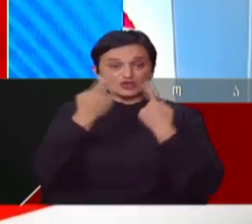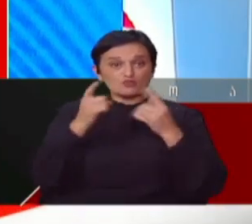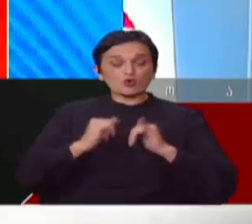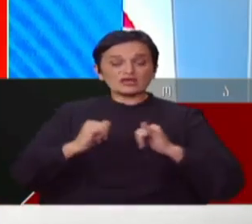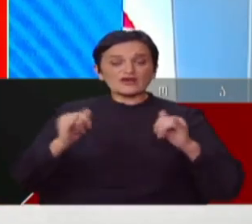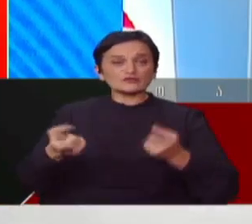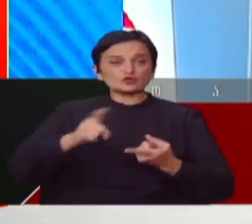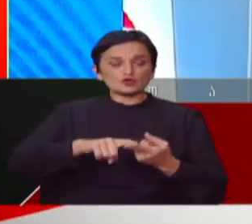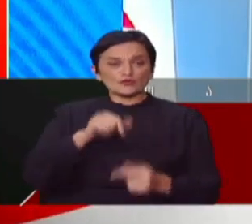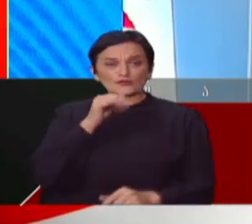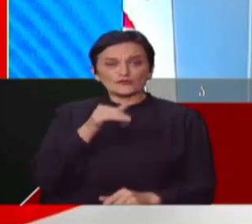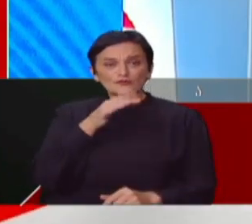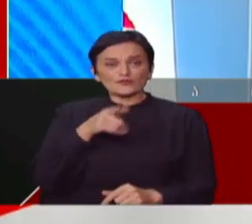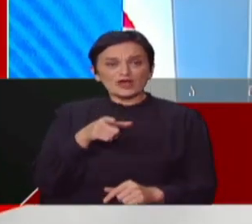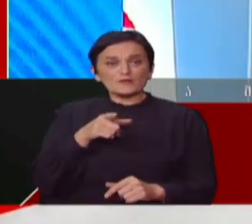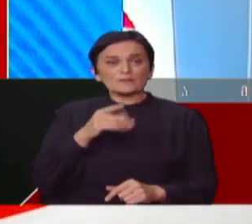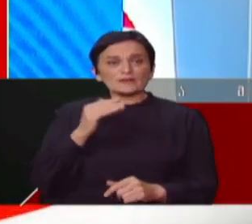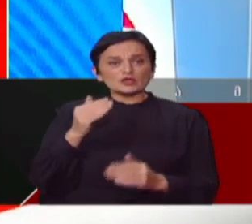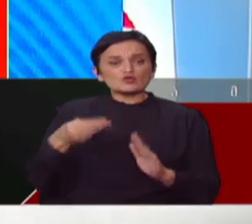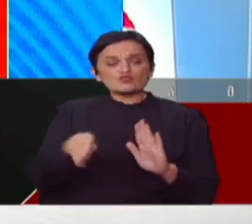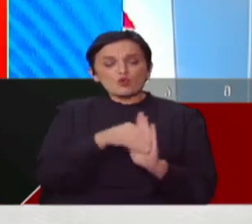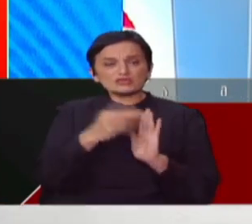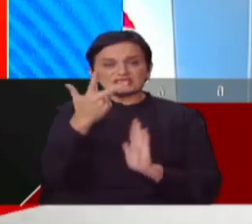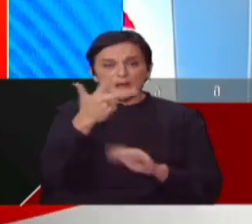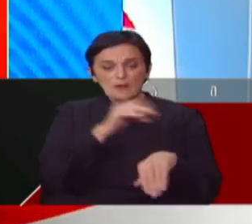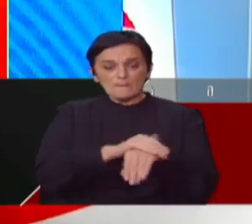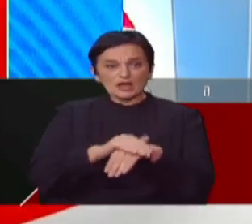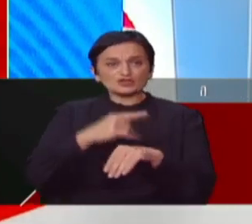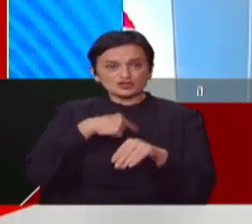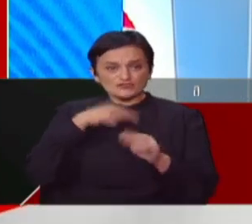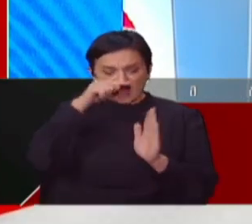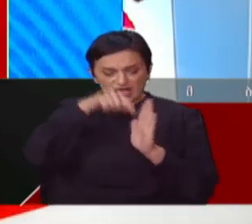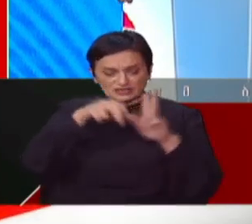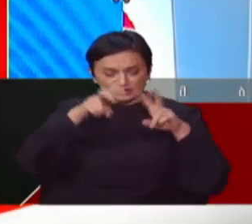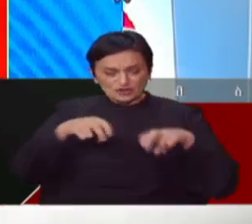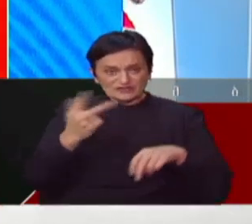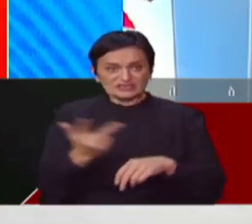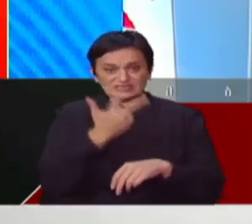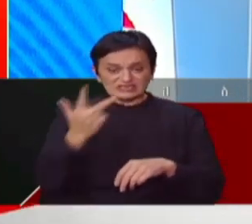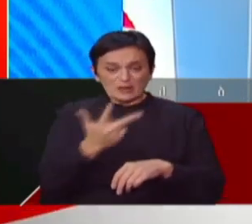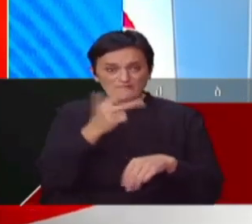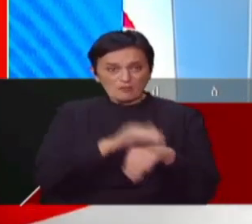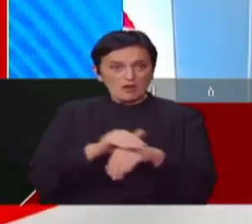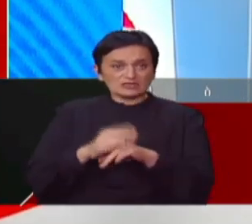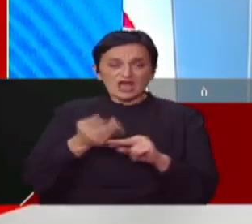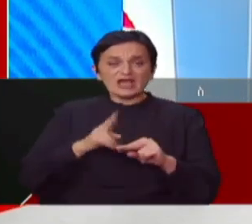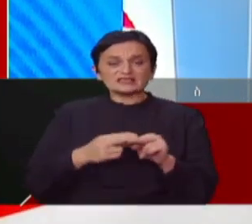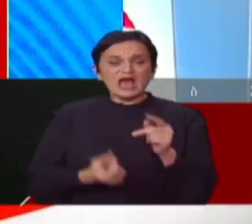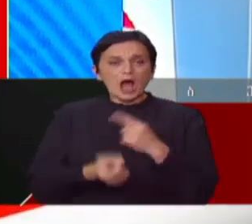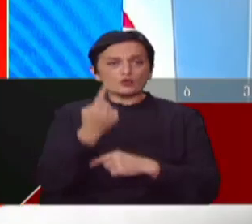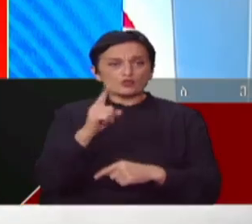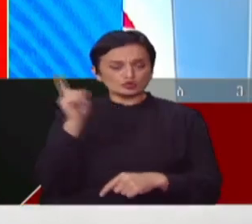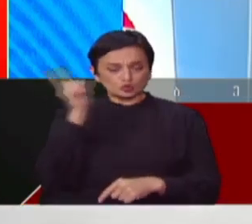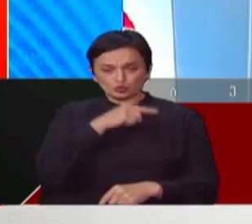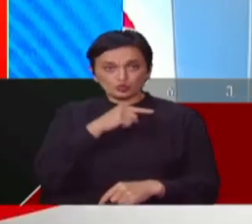იმასთან დაკავშირებით, რომ თითქოს დაფიქსირდა მოსყიდვის სამი ფაქტი. Ჩვენ ჩავეძიეთ სამივე ფაქტს და სამივე შემთხვევაში ეს აღმოჩნდა